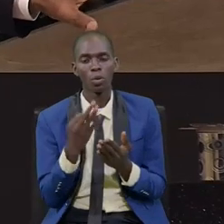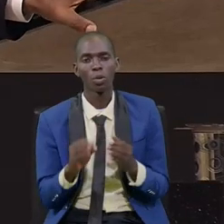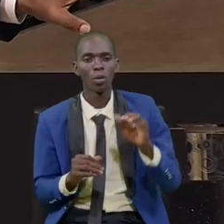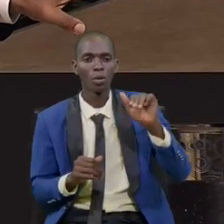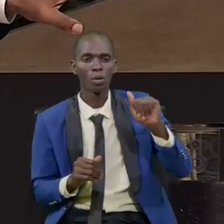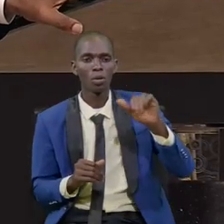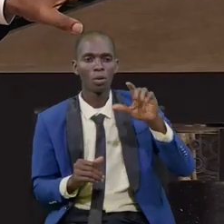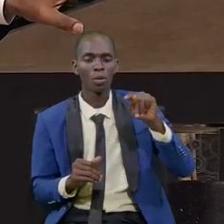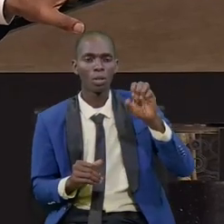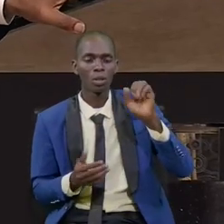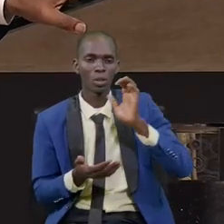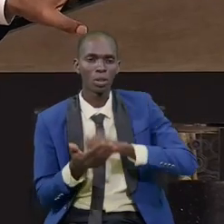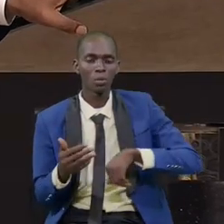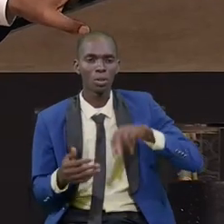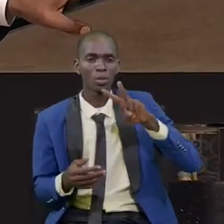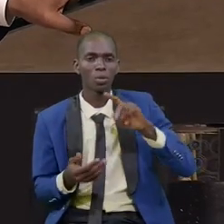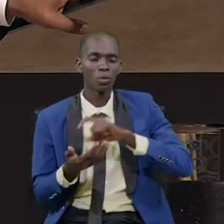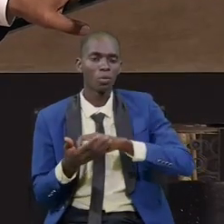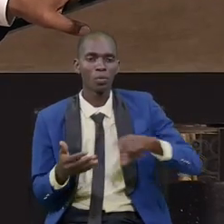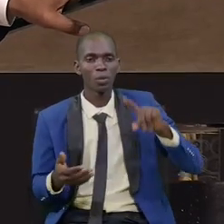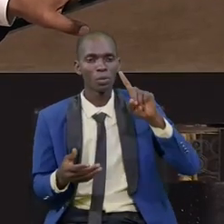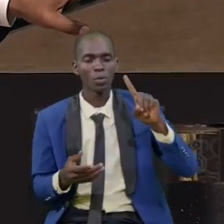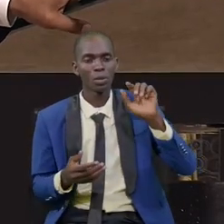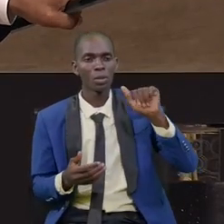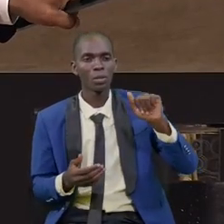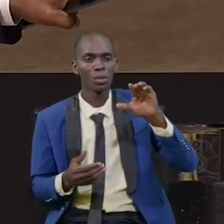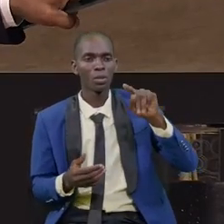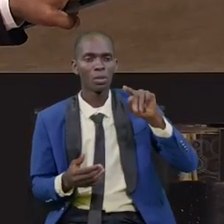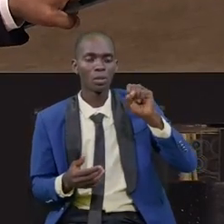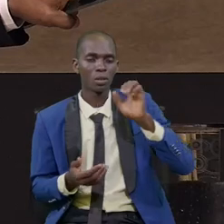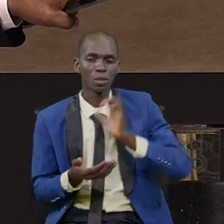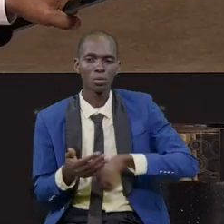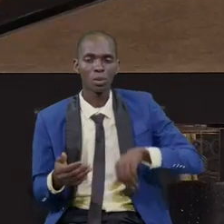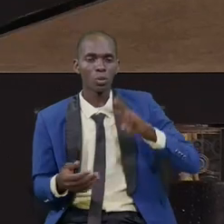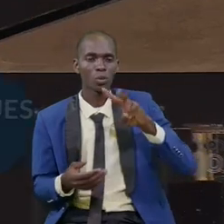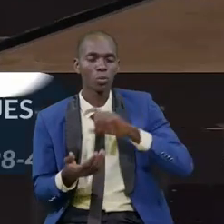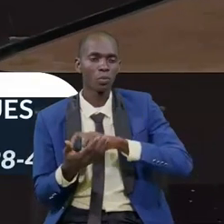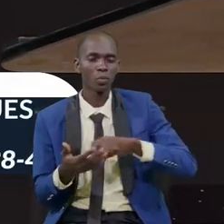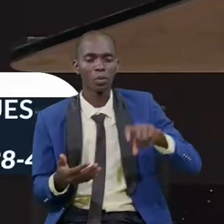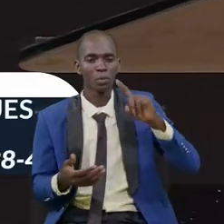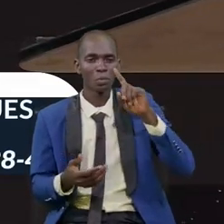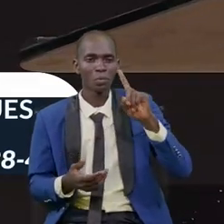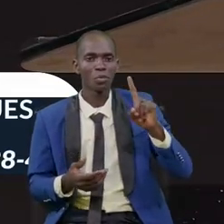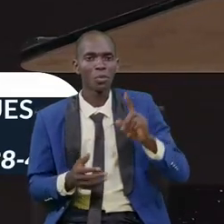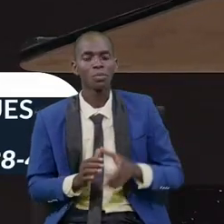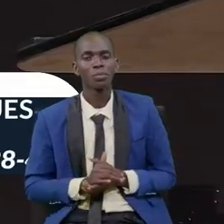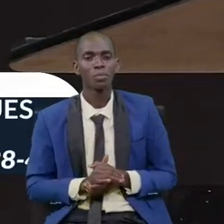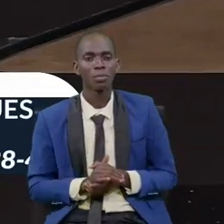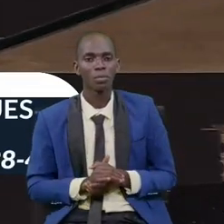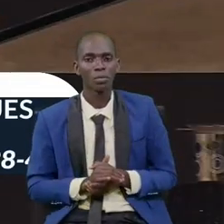Apôtres. Actes 2, verset 1. Acte 2, verset 1.